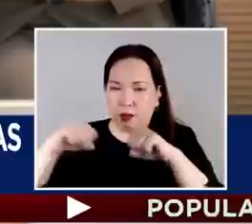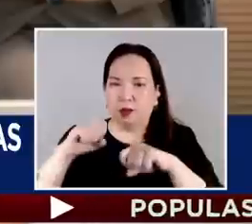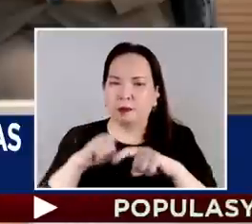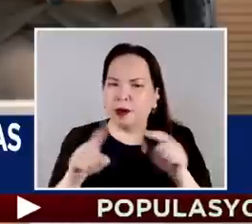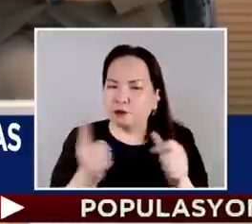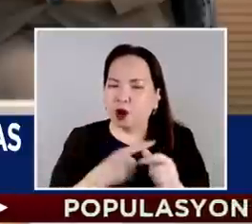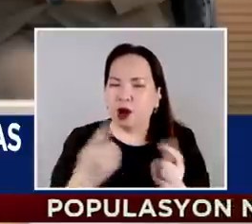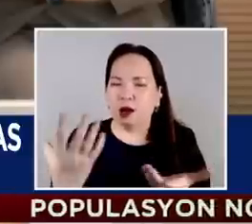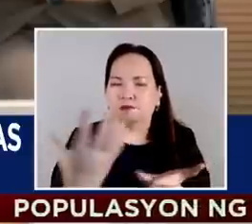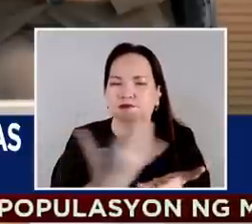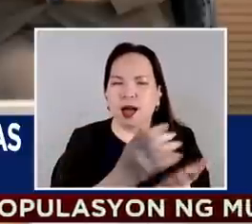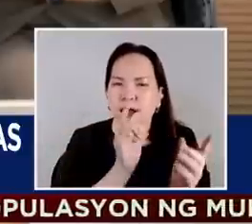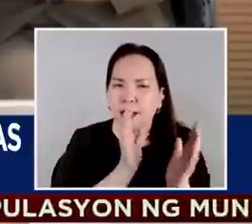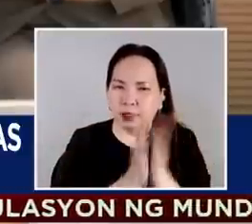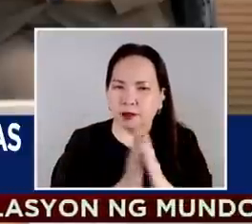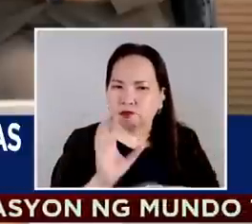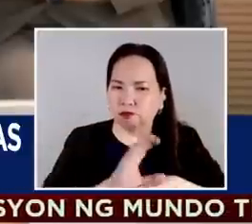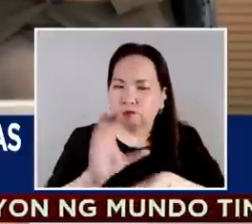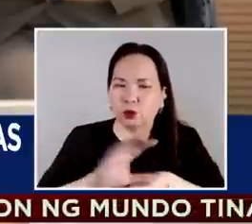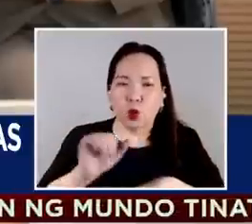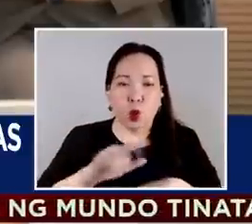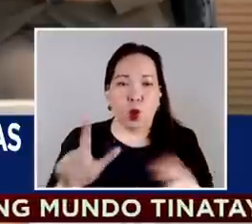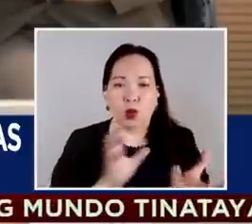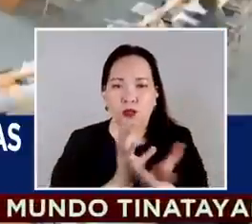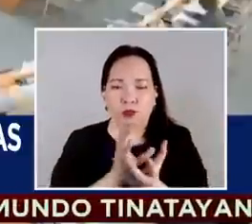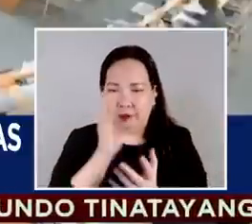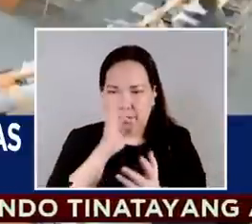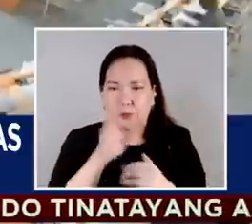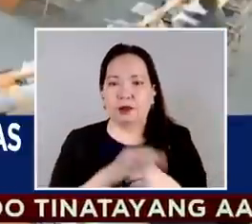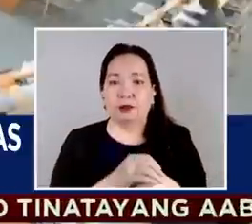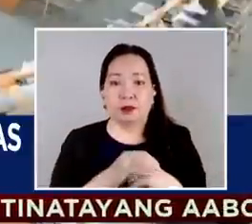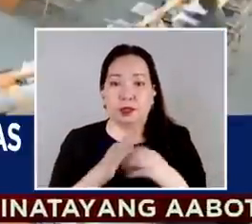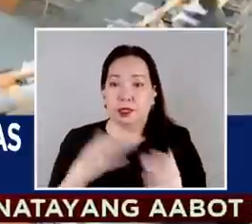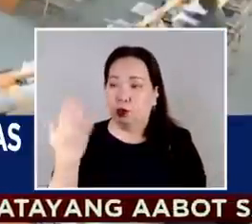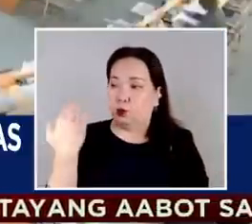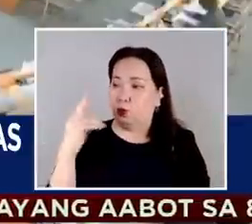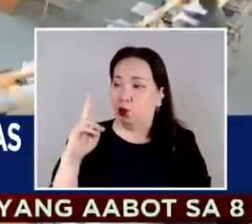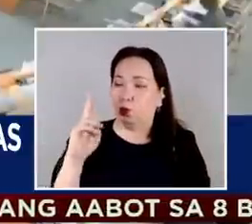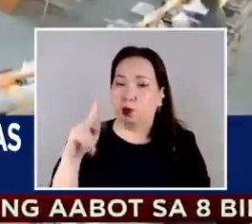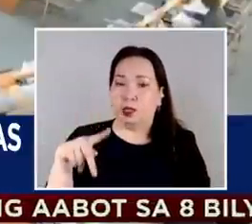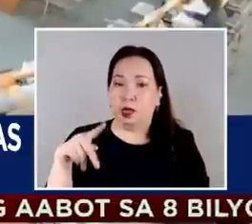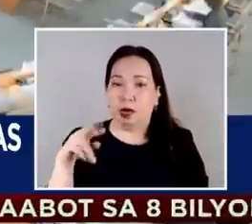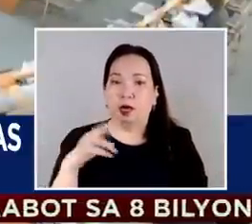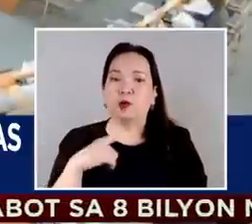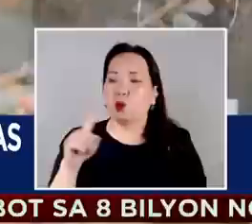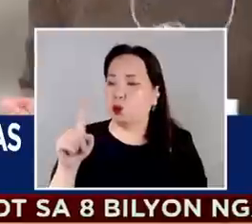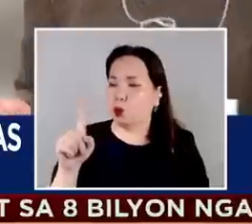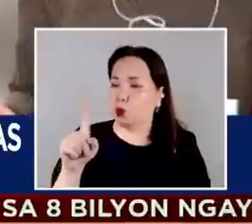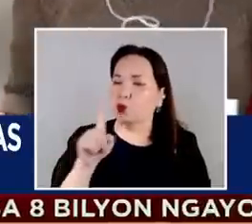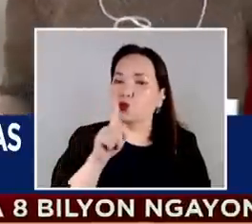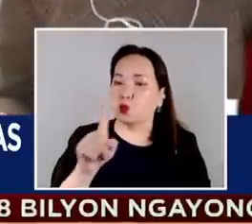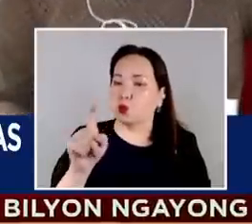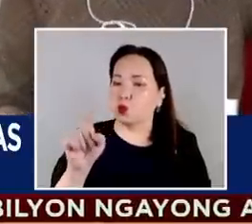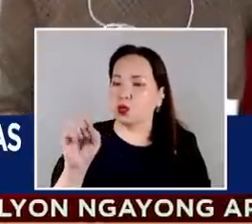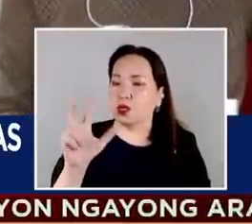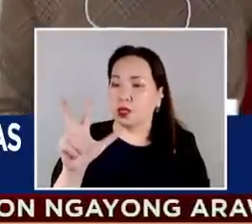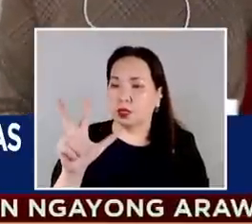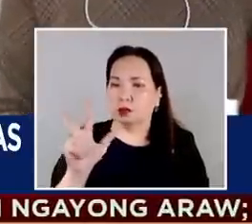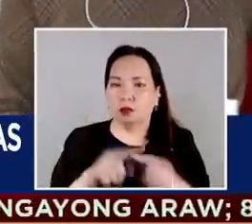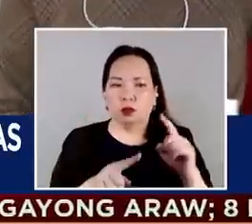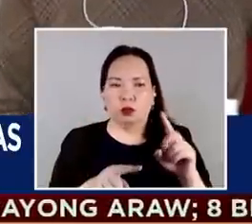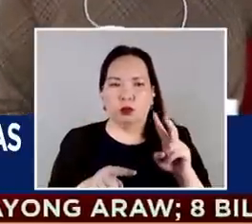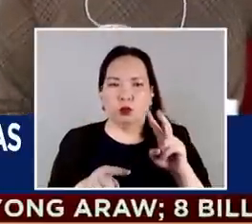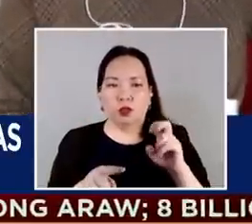society. Sa nakalipas na UPR noong 2017, 103 lang sa 257 recommendations ang tinanggap ng